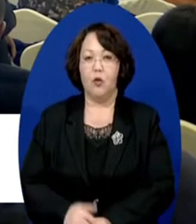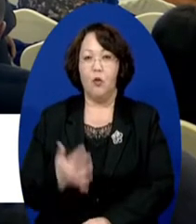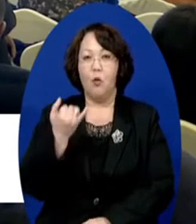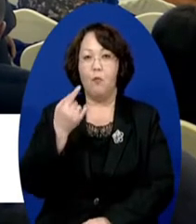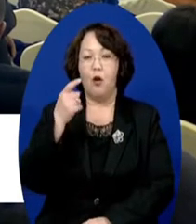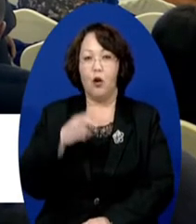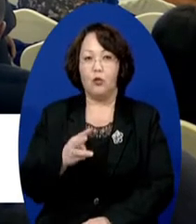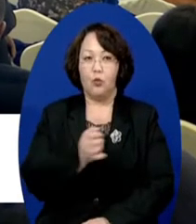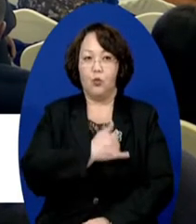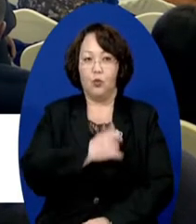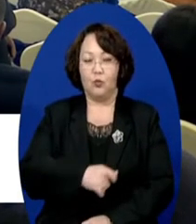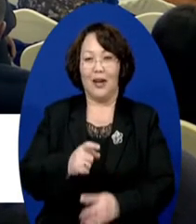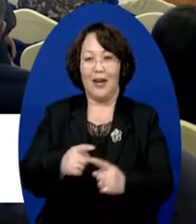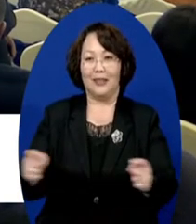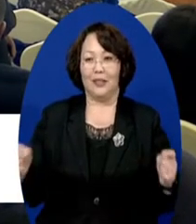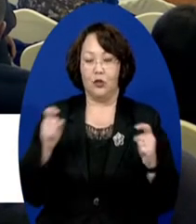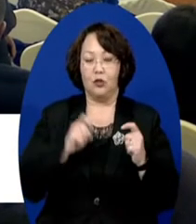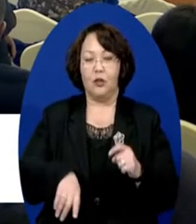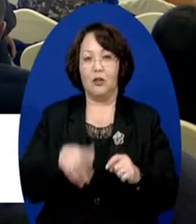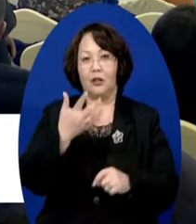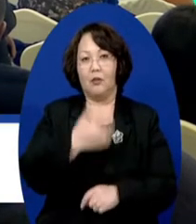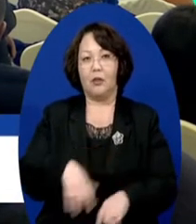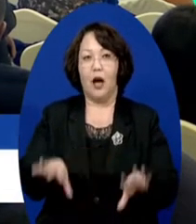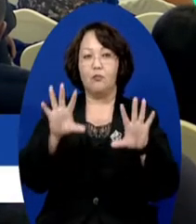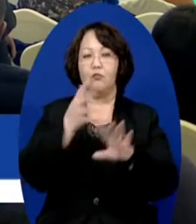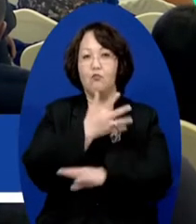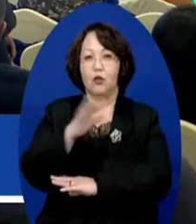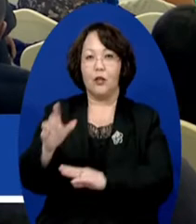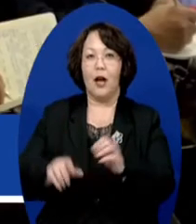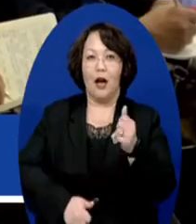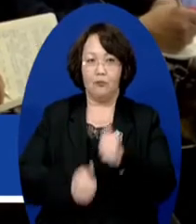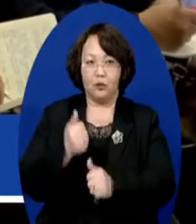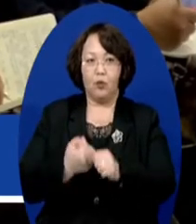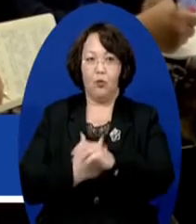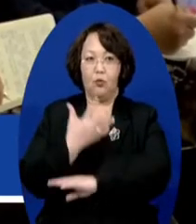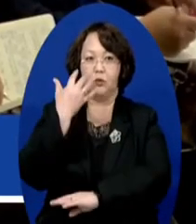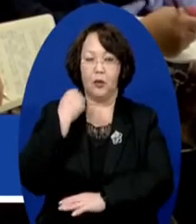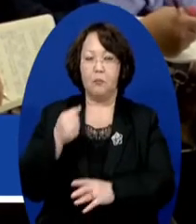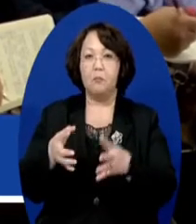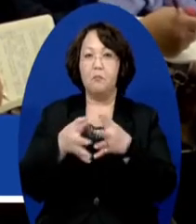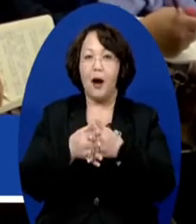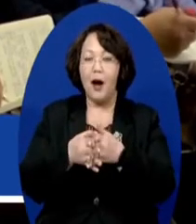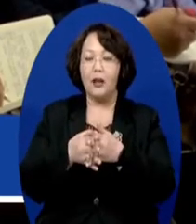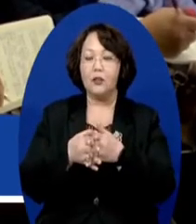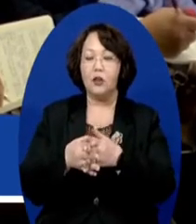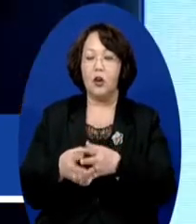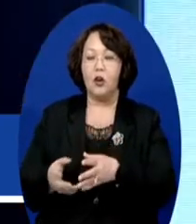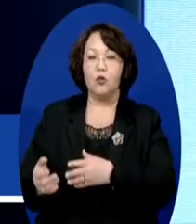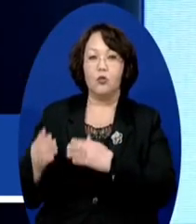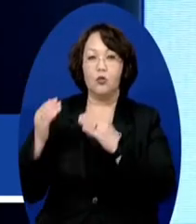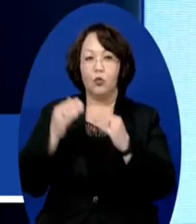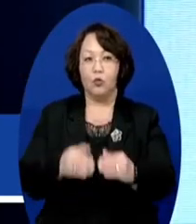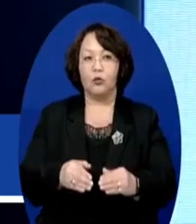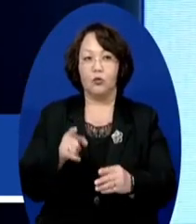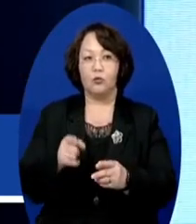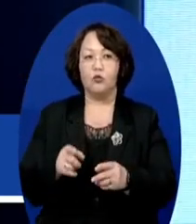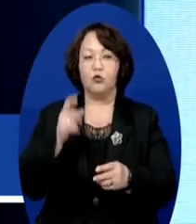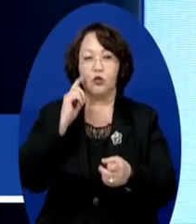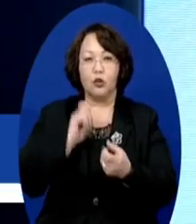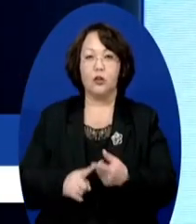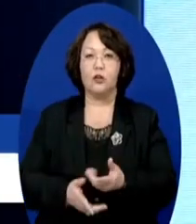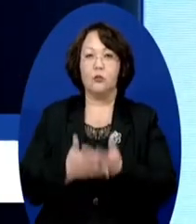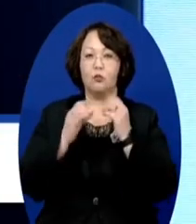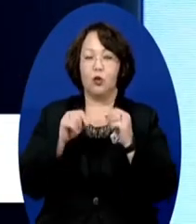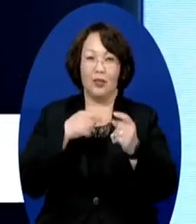Нийслэлийн өдөрлгүүд хашаандаа 5-10 модыг амжилттай сайн ургуулж чадсан айлыг орон сууцанд орохт нь дэмжиж болох юма гэж өнөөдөр ярилцсаж